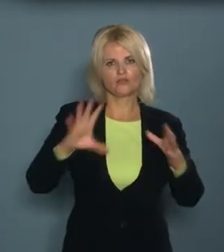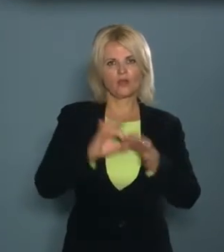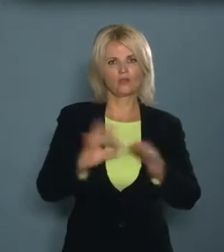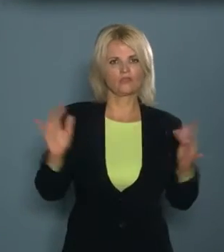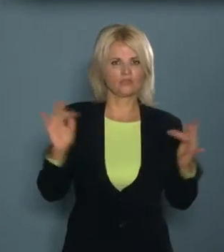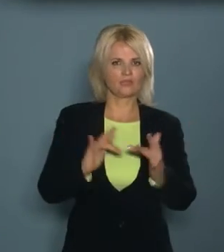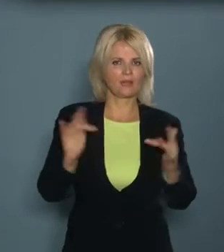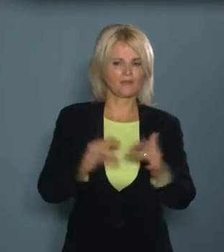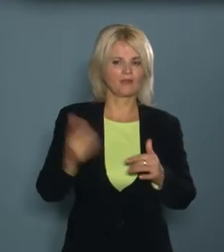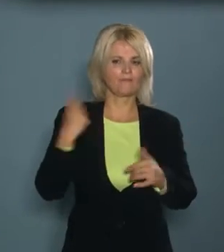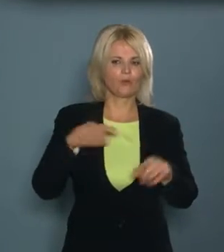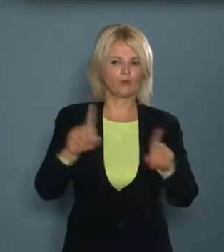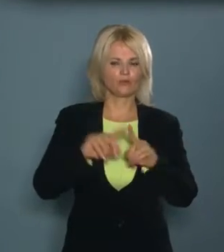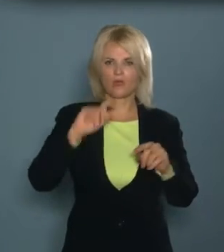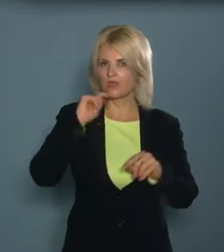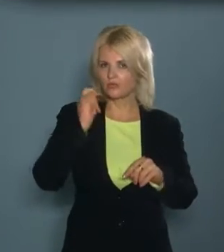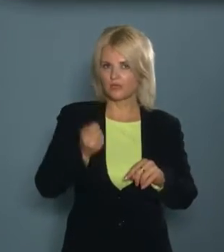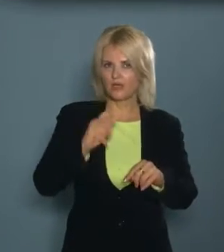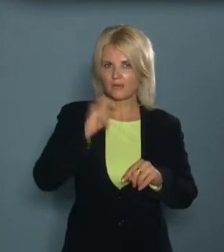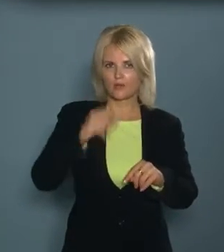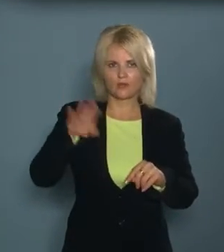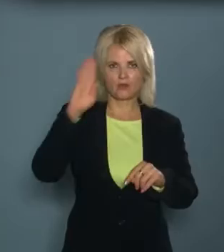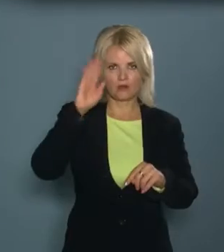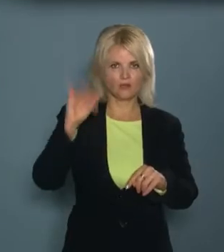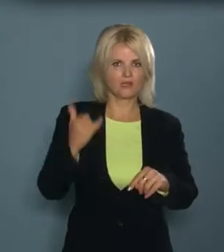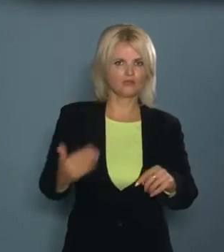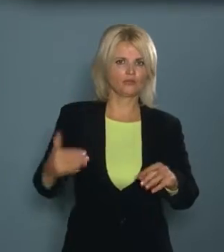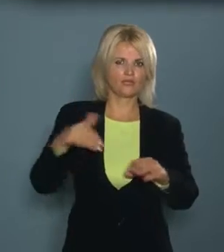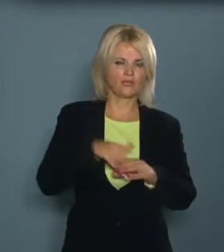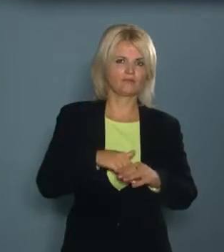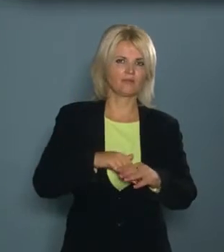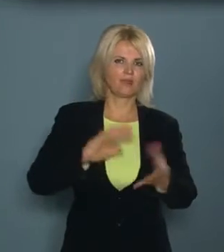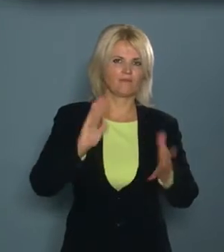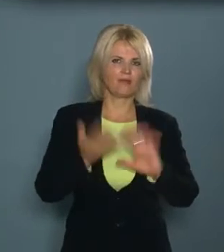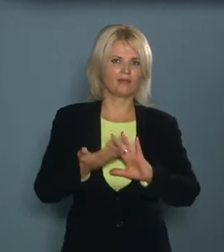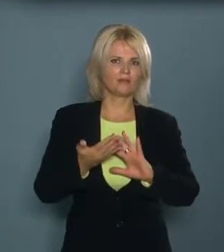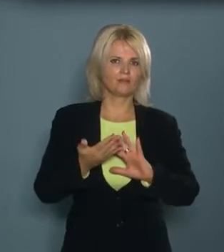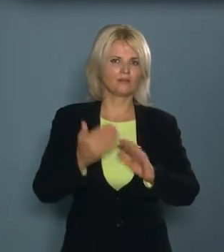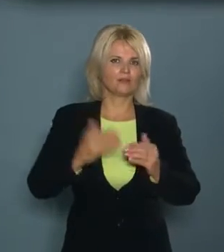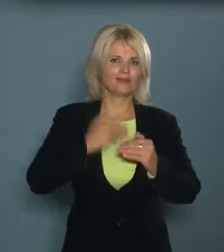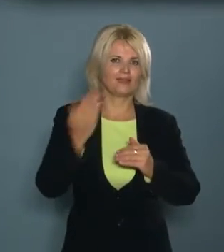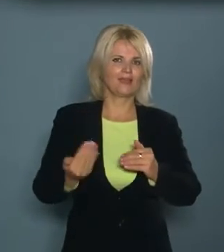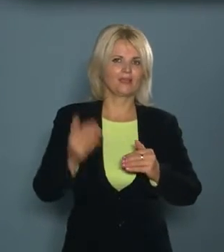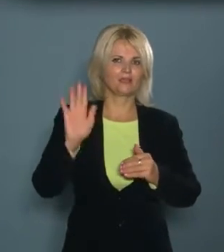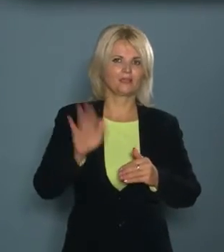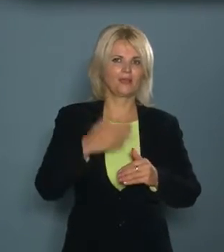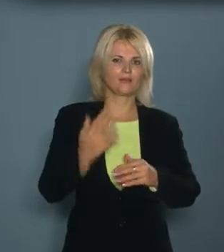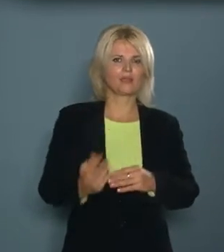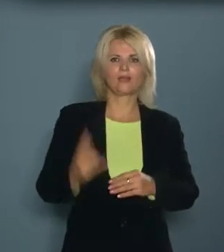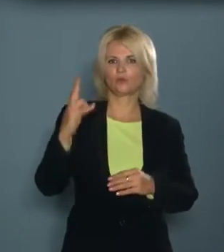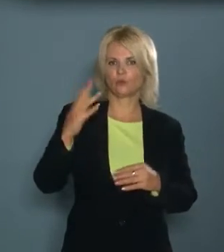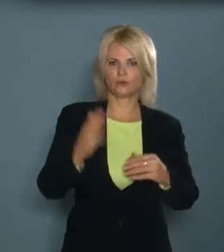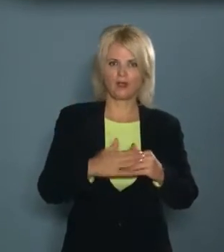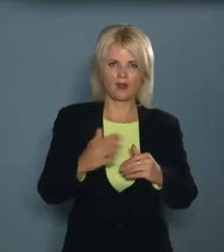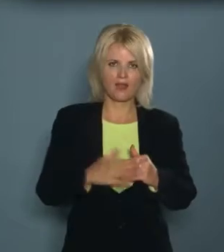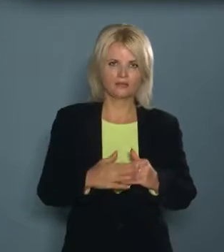Voltak közöttük olyan sikerek is, amelyekben magyar katonák is részt vettek a felkelők a későbbi nemzetőrök mellett.